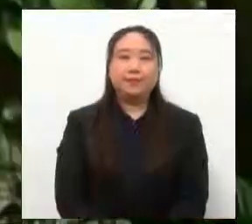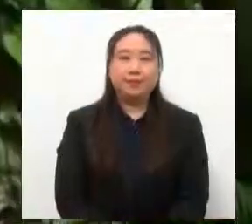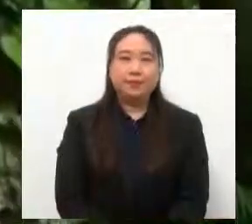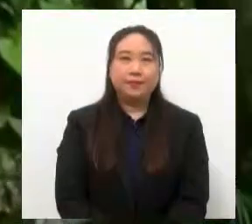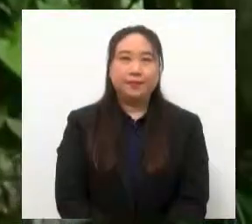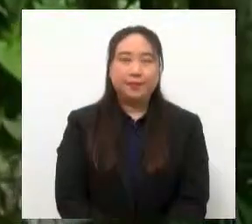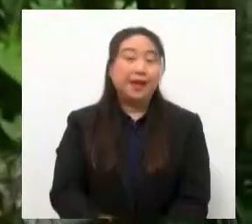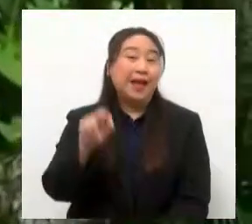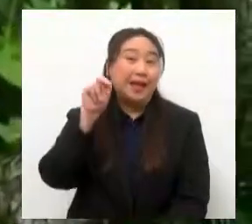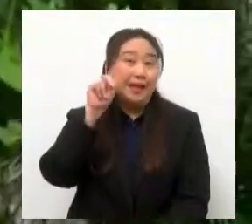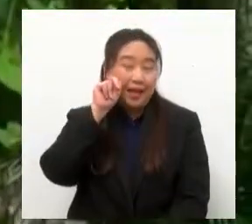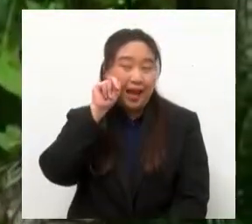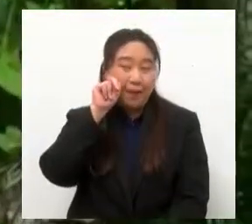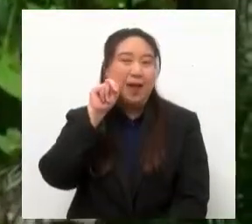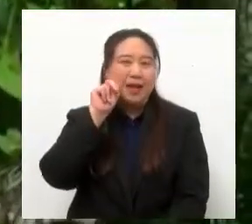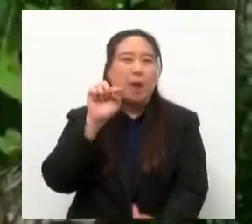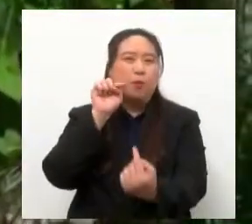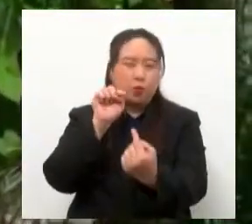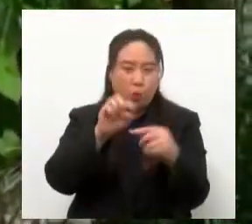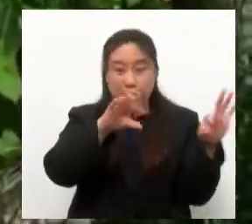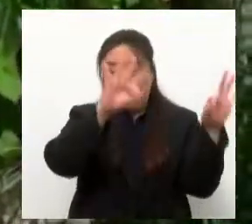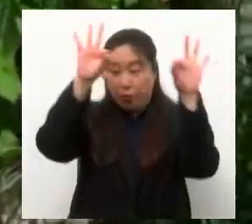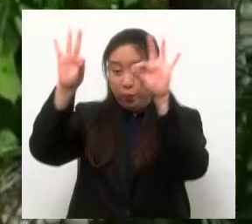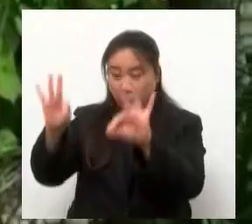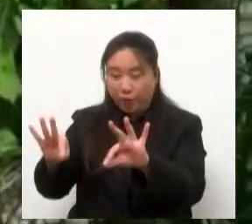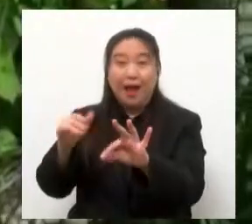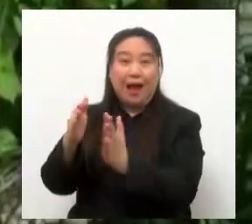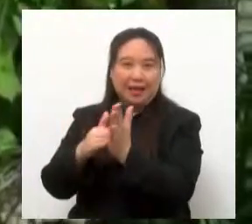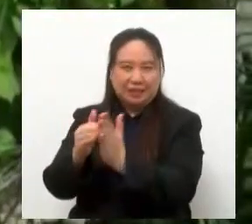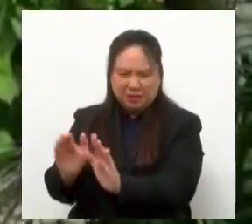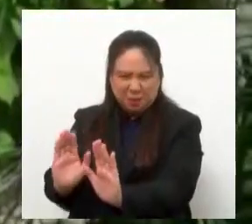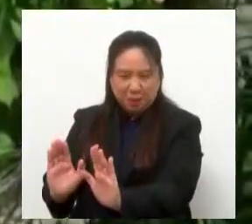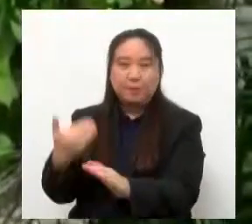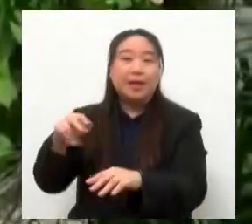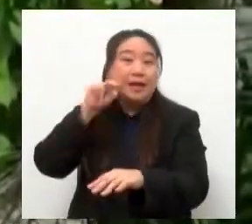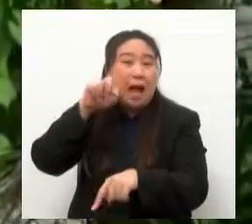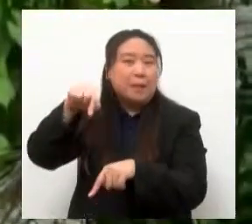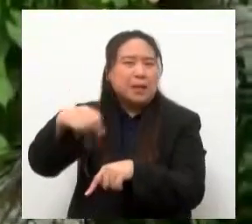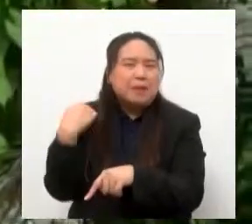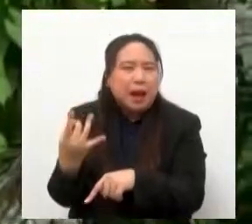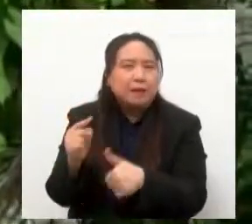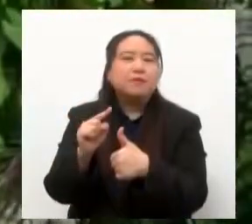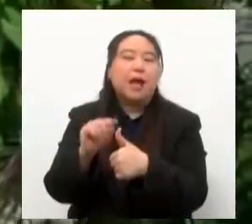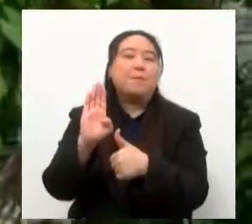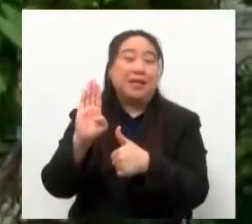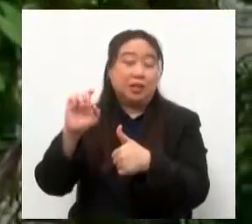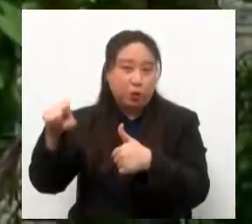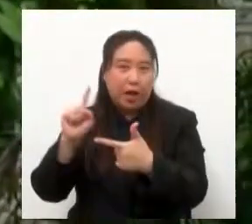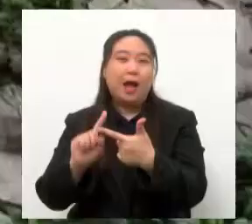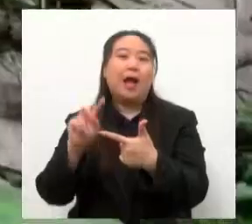น้ำที่เราใช้คงสภาพสีนะคะก็จะมีส่วนประกอบของเบกกิ้งโซดาน้ำส้มสายชูและสารส้มค่ะ